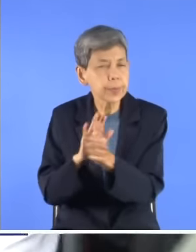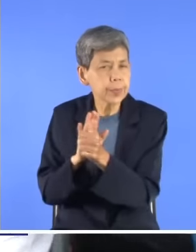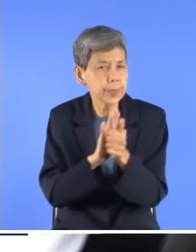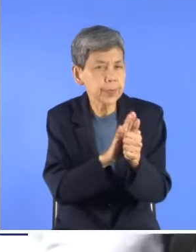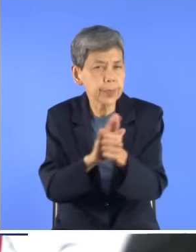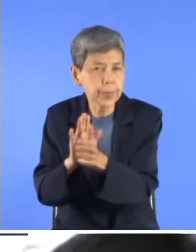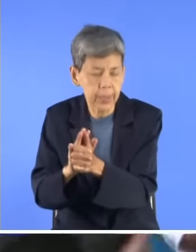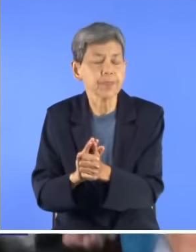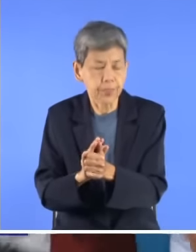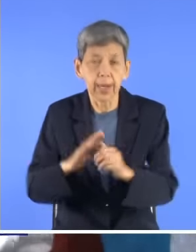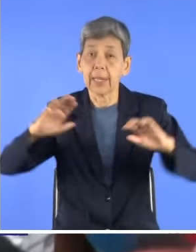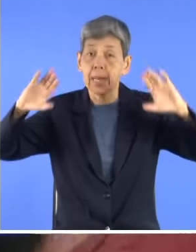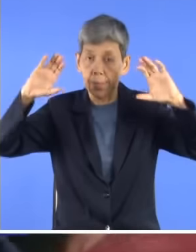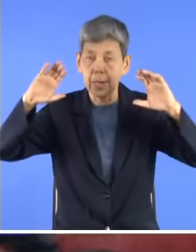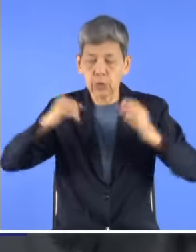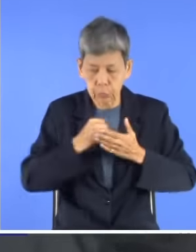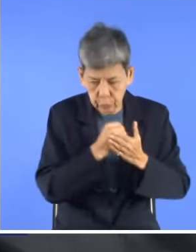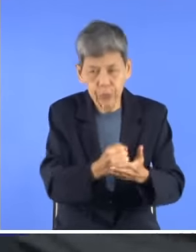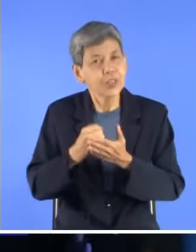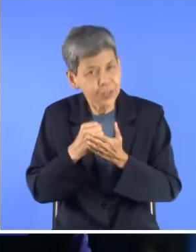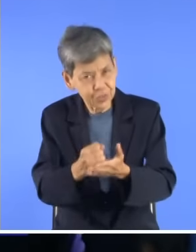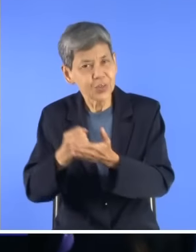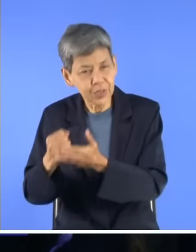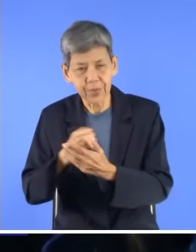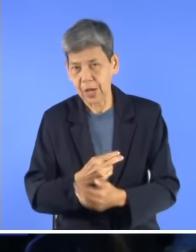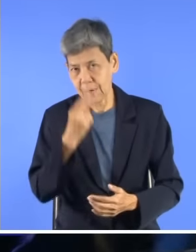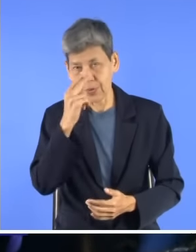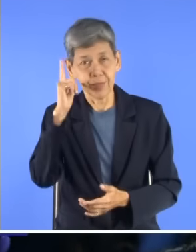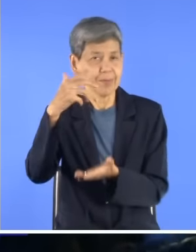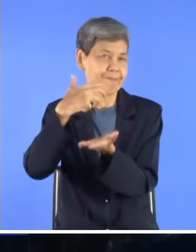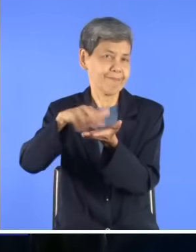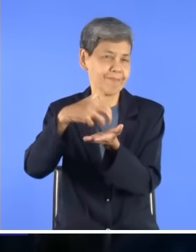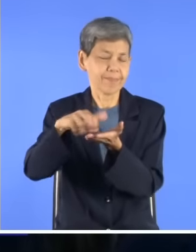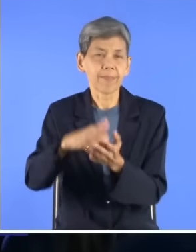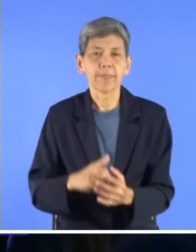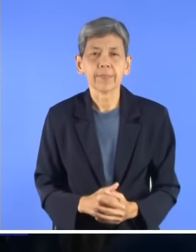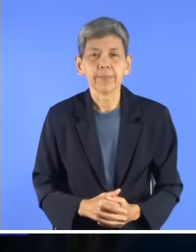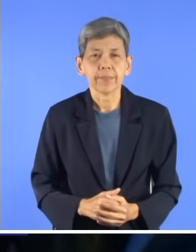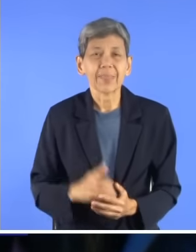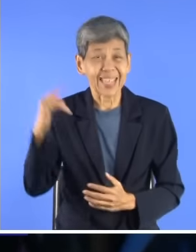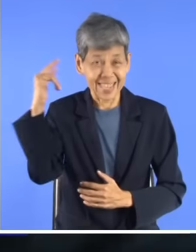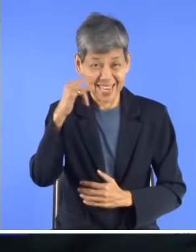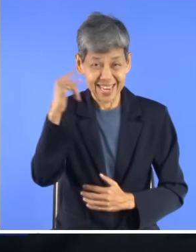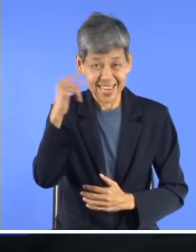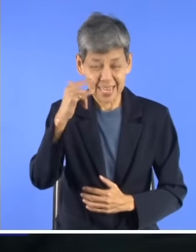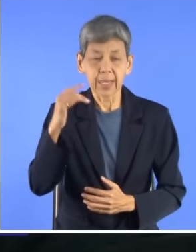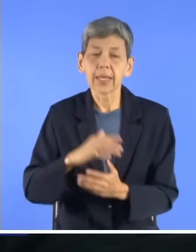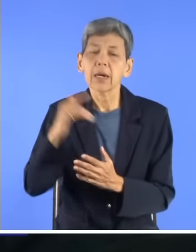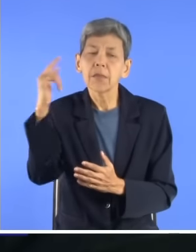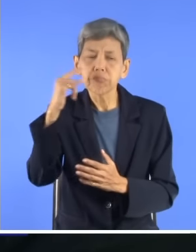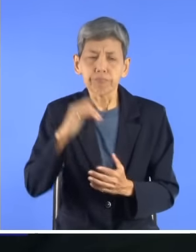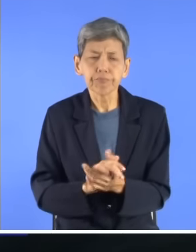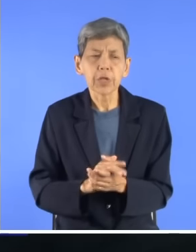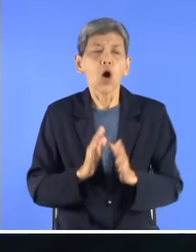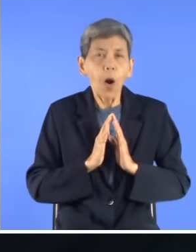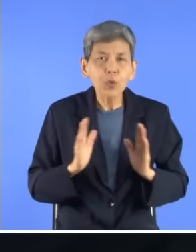อีกไม่นานรัฐบาลก็จะลงมาช่วยเหลือประชาชนฟังเสียงนายทักษิณหน่อยนะครับ เพราะเครื่องบินก็ขอบ